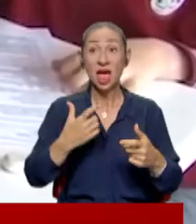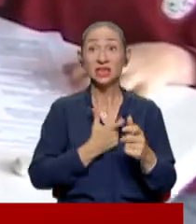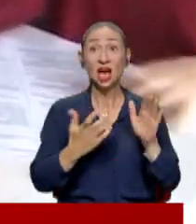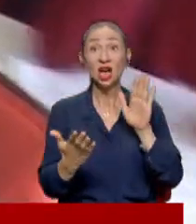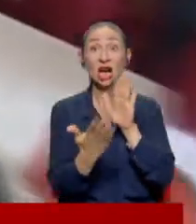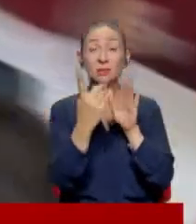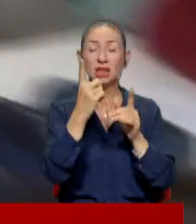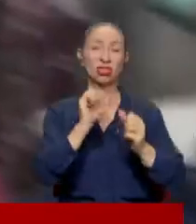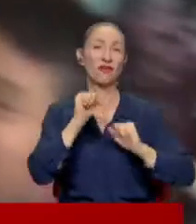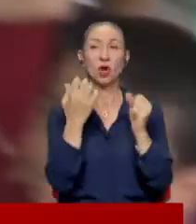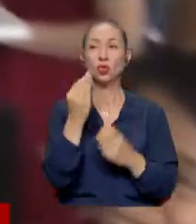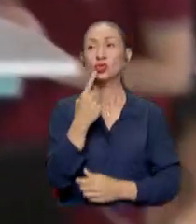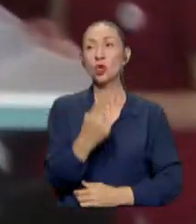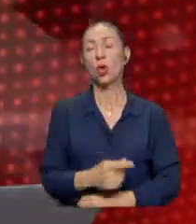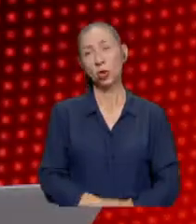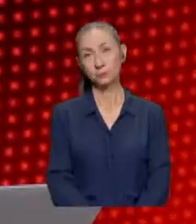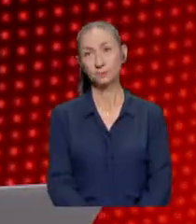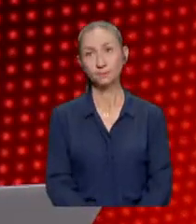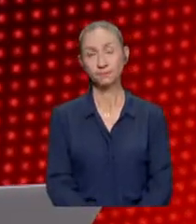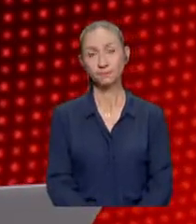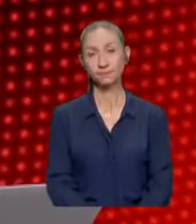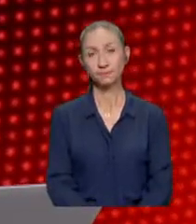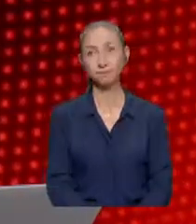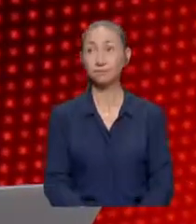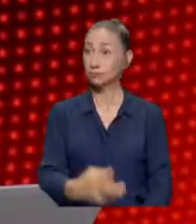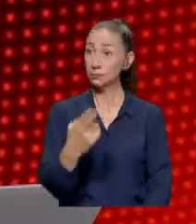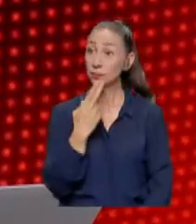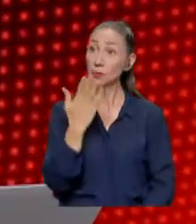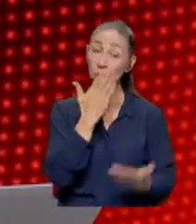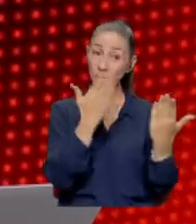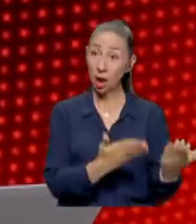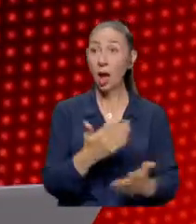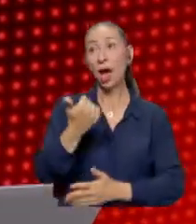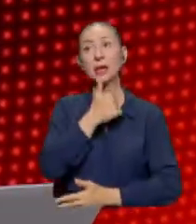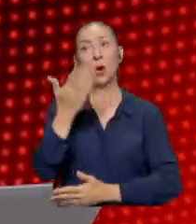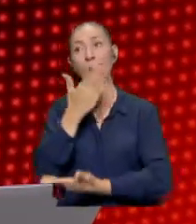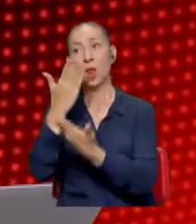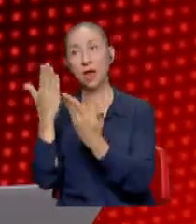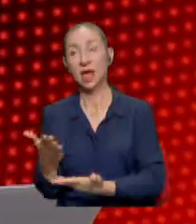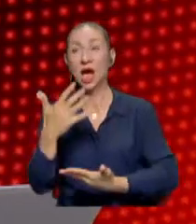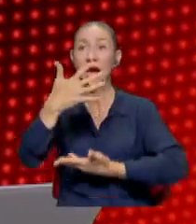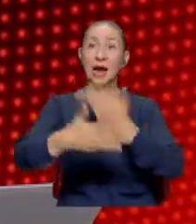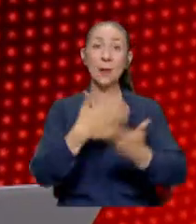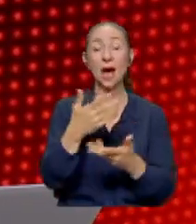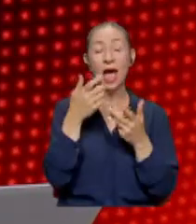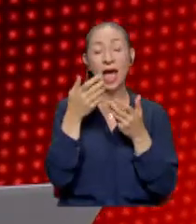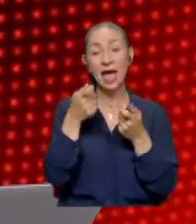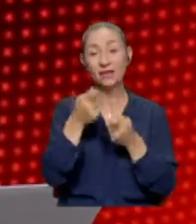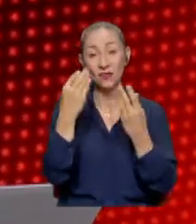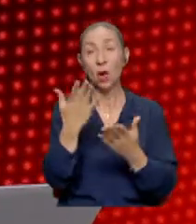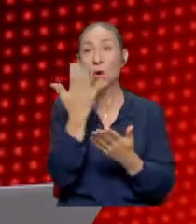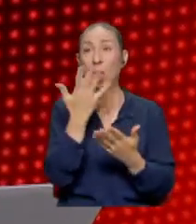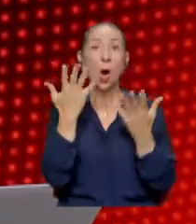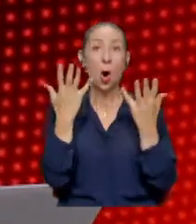karşı bir tavır olduğunu söylüyor. Kız okulları da, erkek okulları da, karma eğitim veren